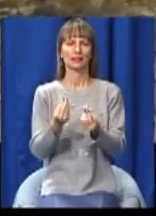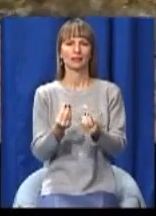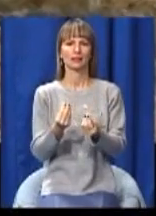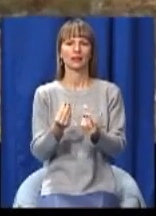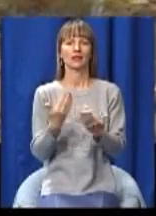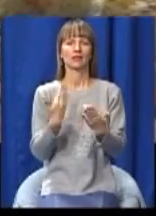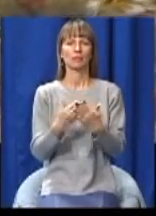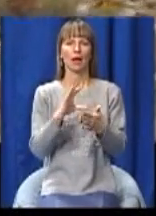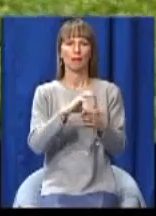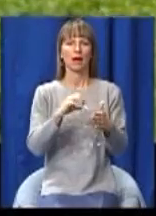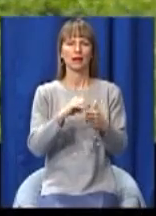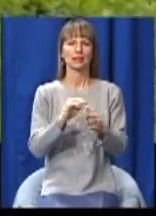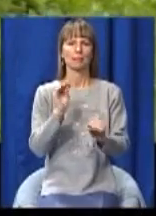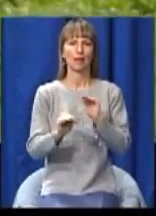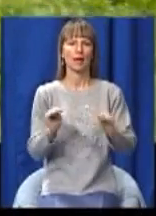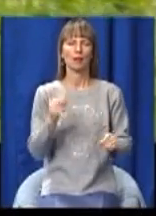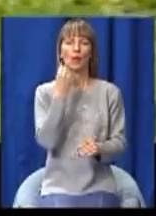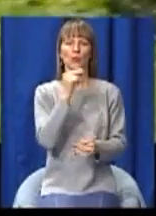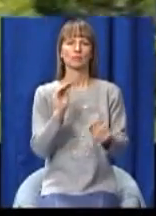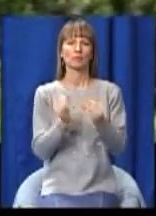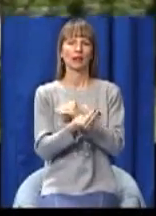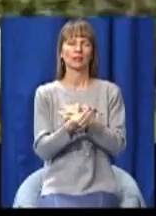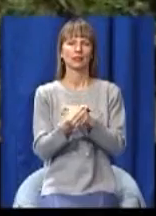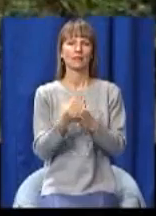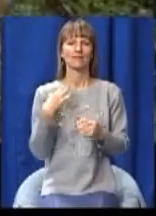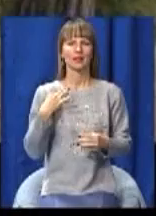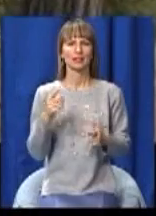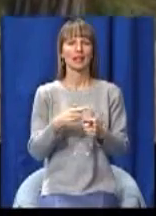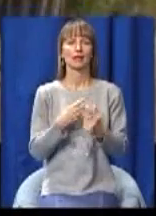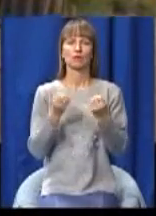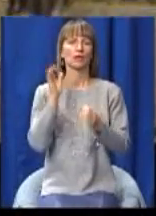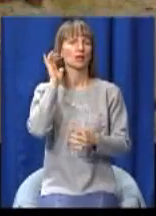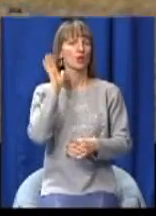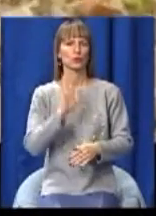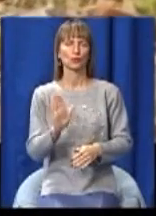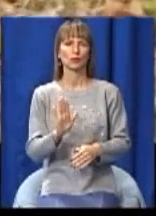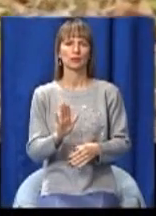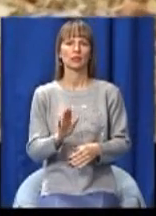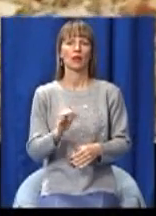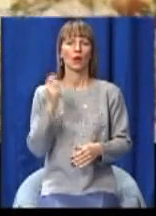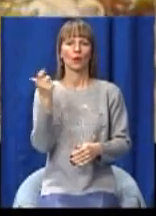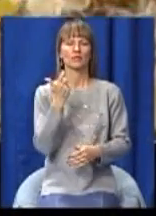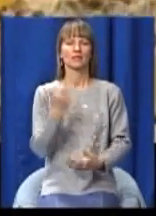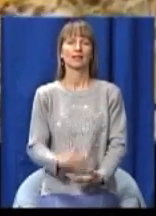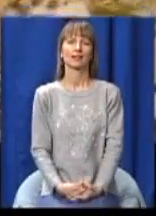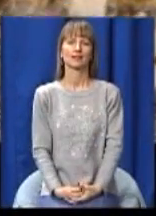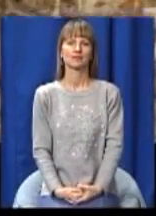погрызть и мы были в красные захват и речи абу просто мы слуха десятку мантру с подарим